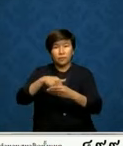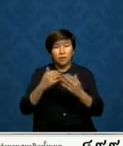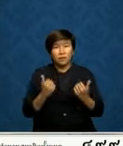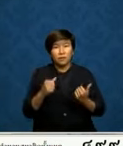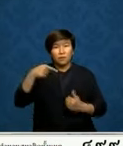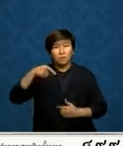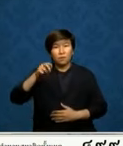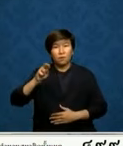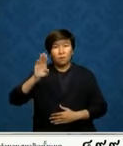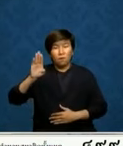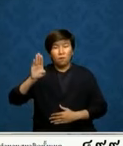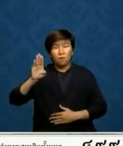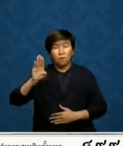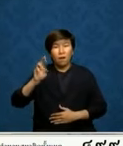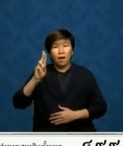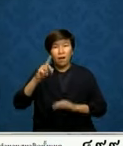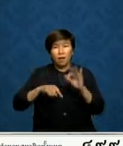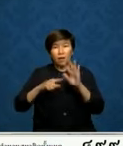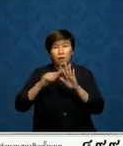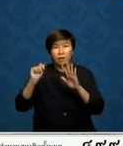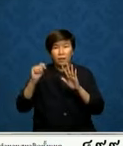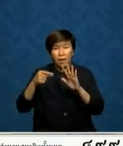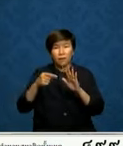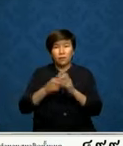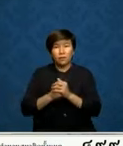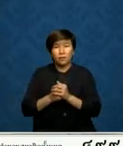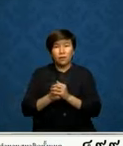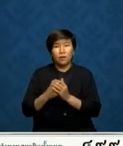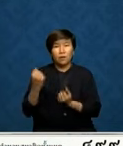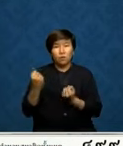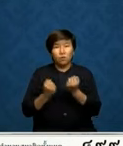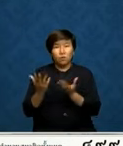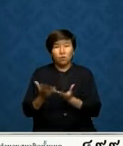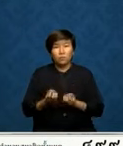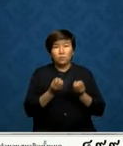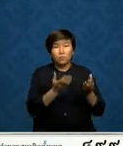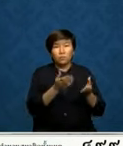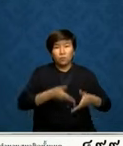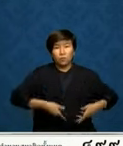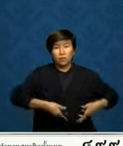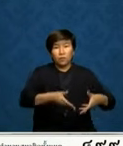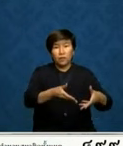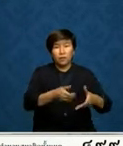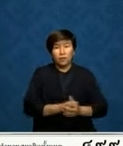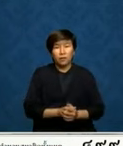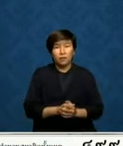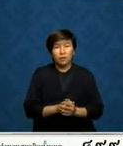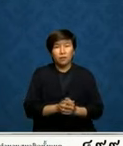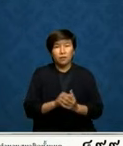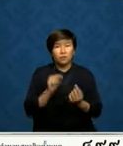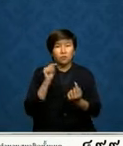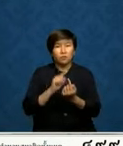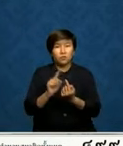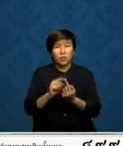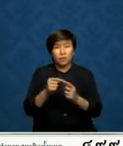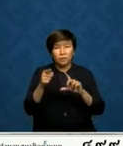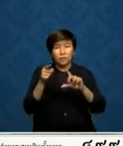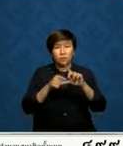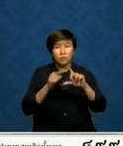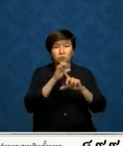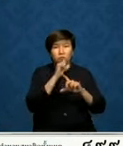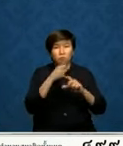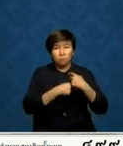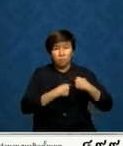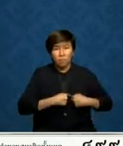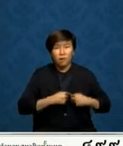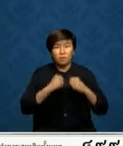บัญญัติการขนส่งทางบกฉบับที่พ.ศ.ซึ่งเป็นกฎหมายที่มีความสำคัญนะครับและผมก็มั่นใจครับว่าพรรคก้าวไกลจะพิจารณ